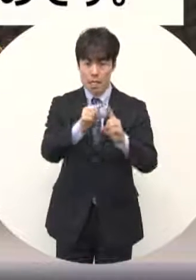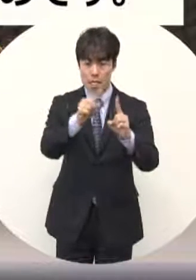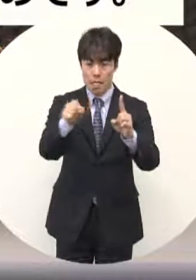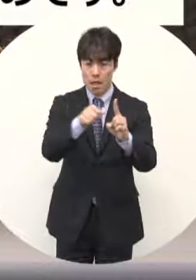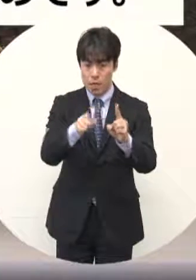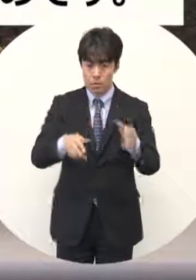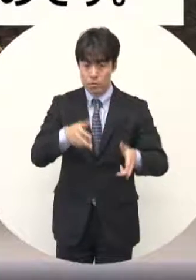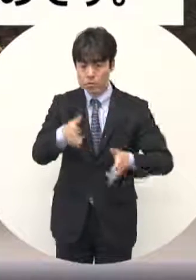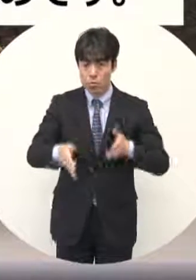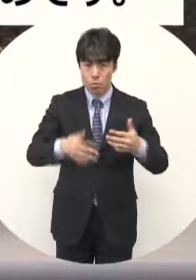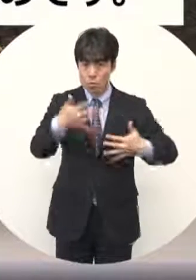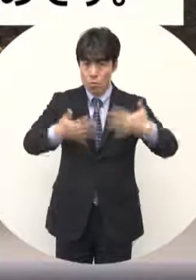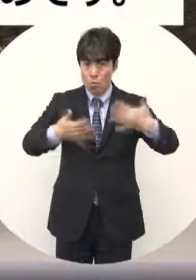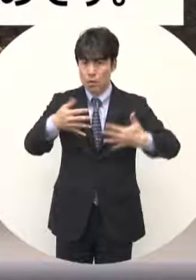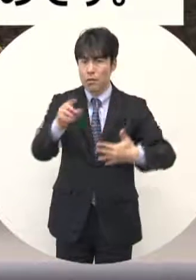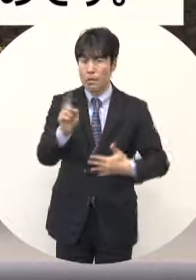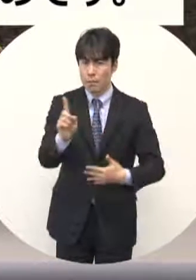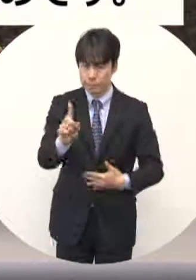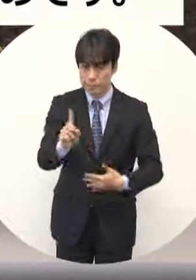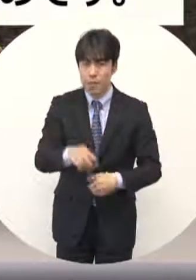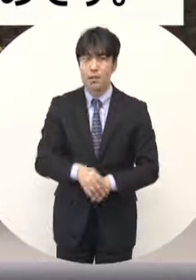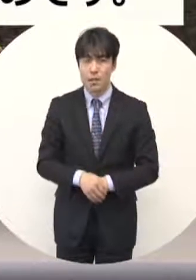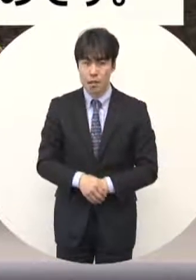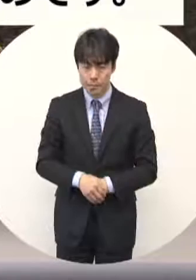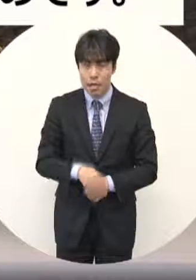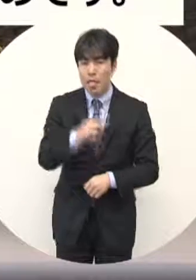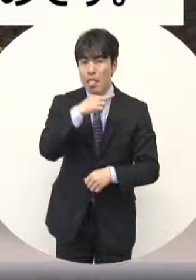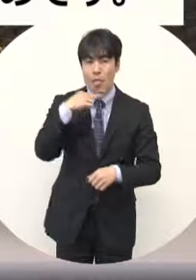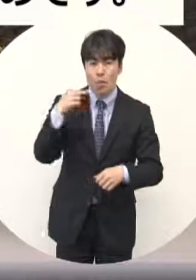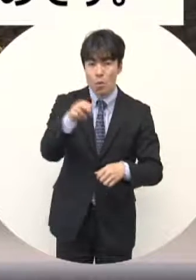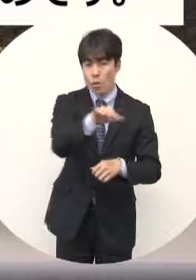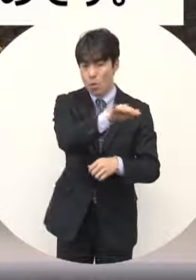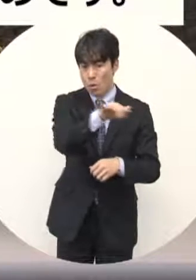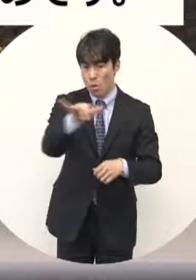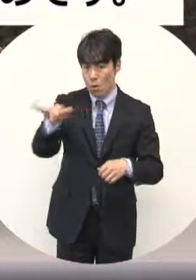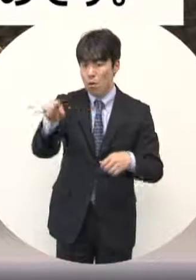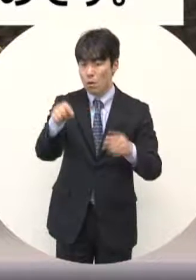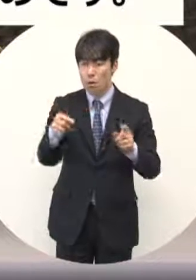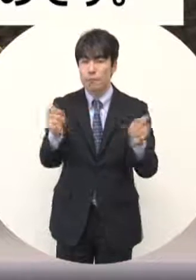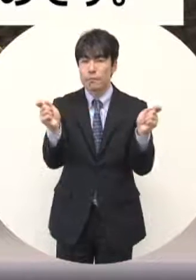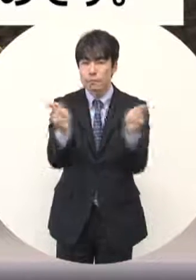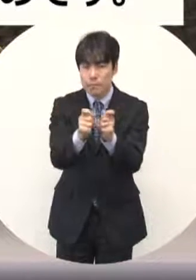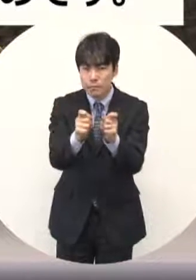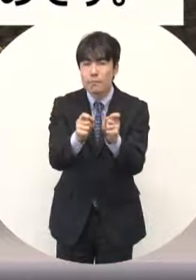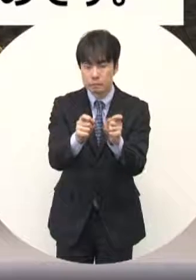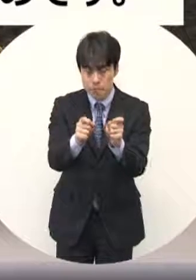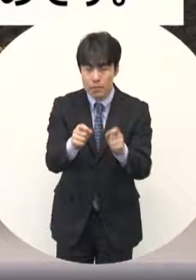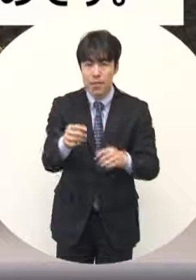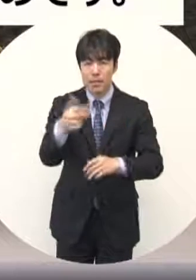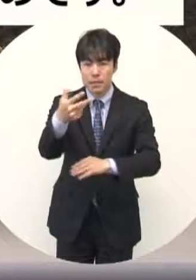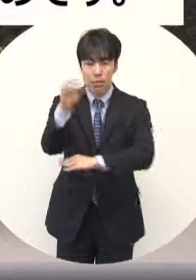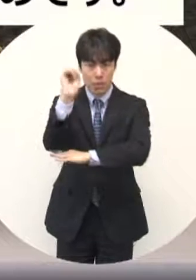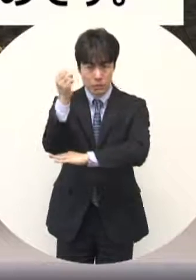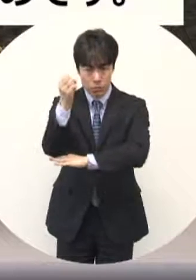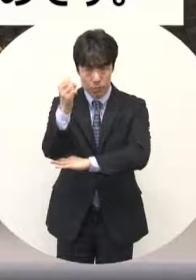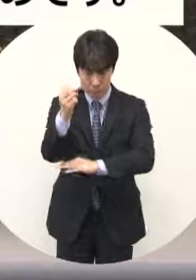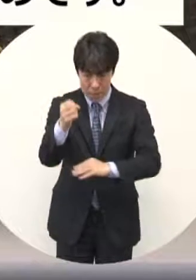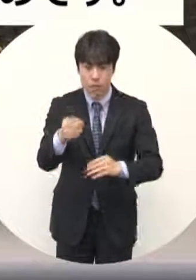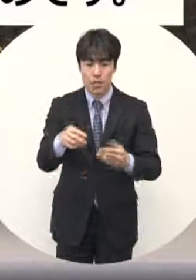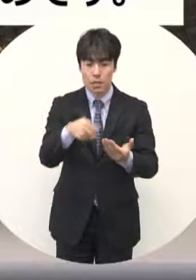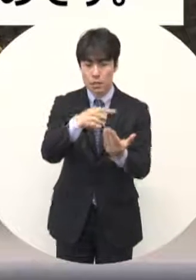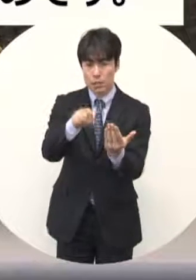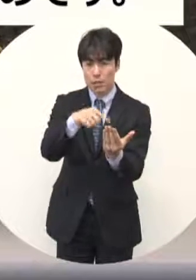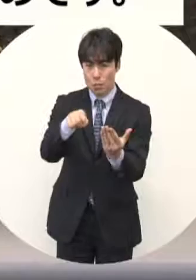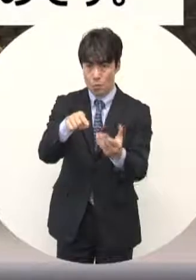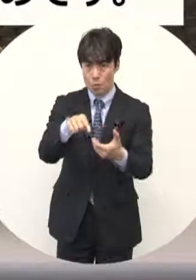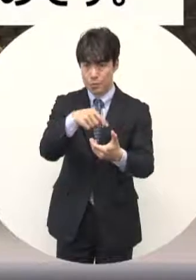AR 動画とはオーグメンテッドリアリティの略で、広報誌にスマートフォンをかざすと